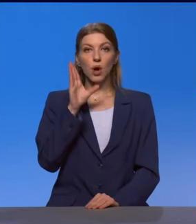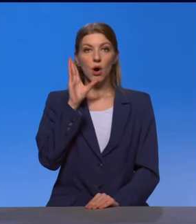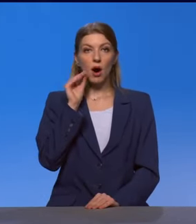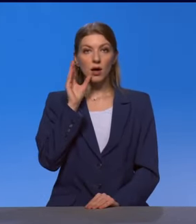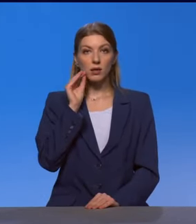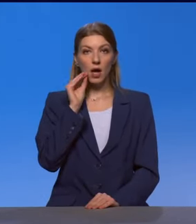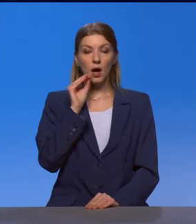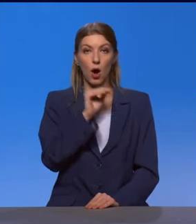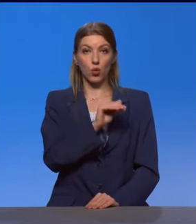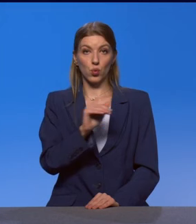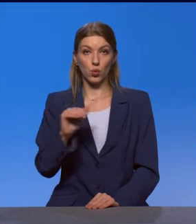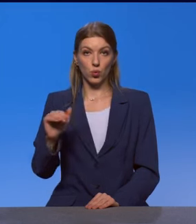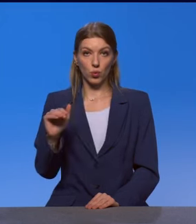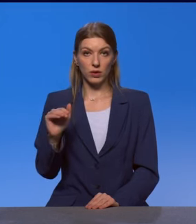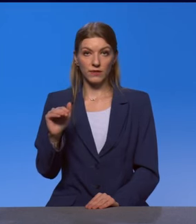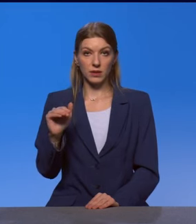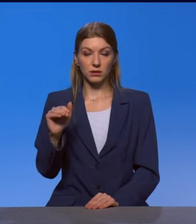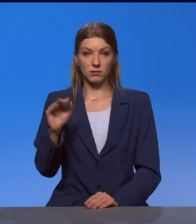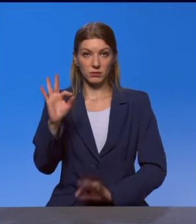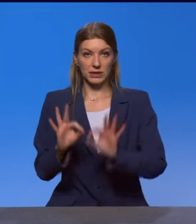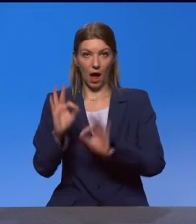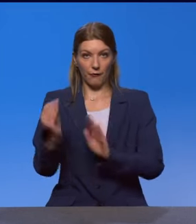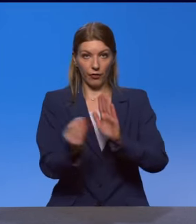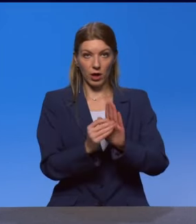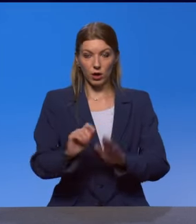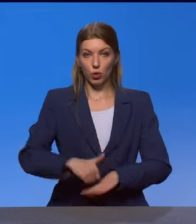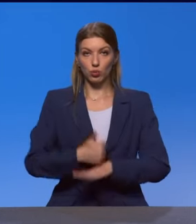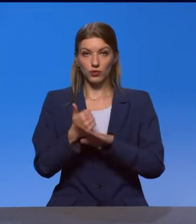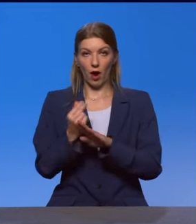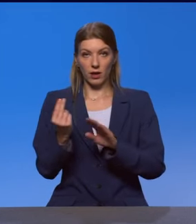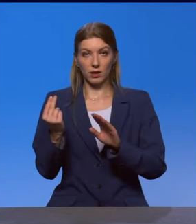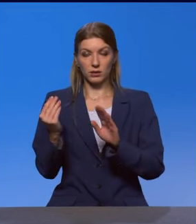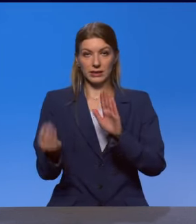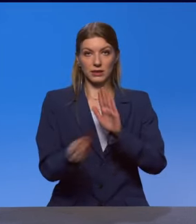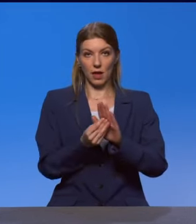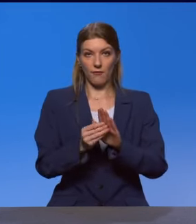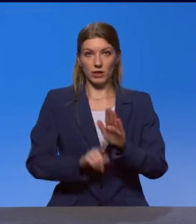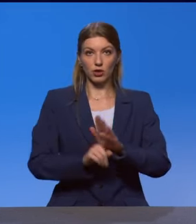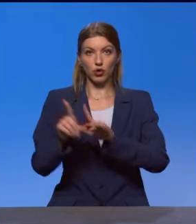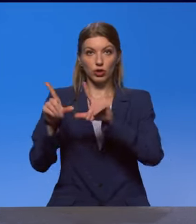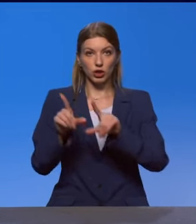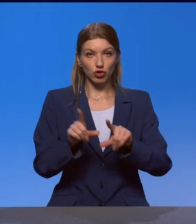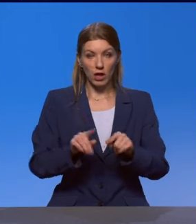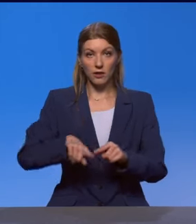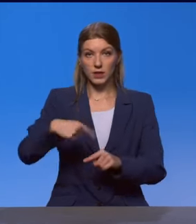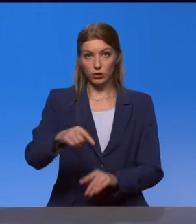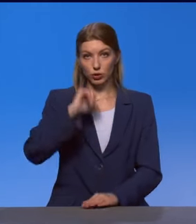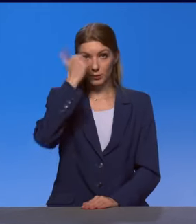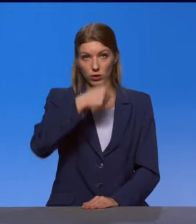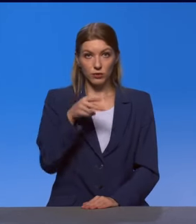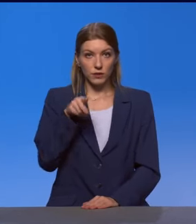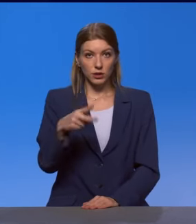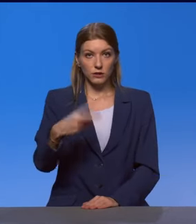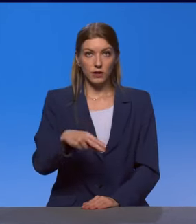уровень ставок в экономике, ключевая ставка Банка России перейдет к снижению, в следующем году, в 2026 годах, будет